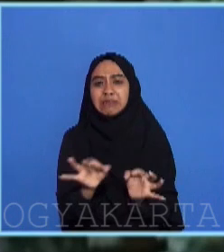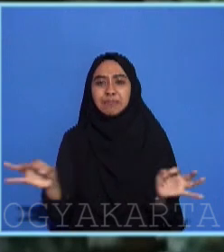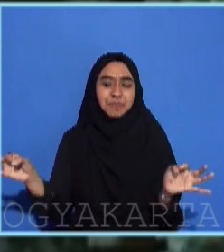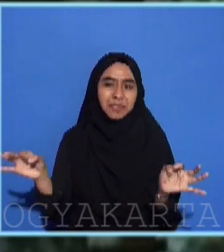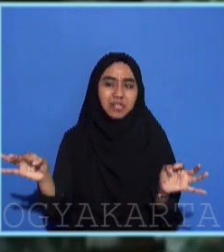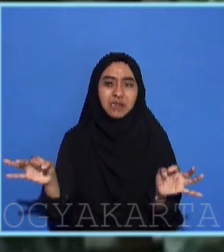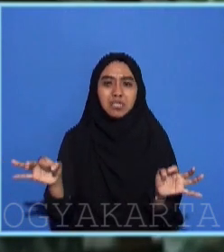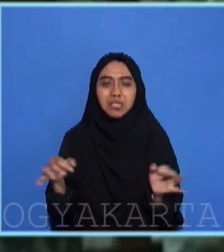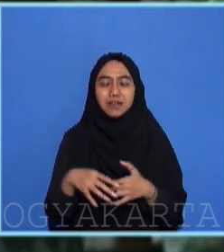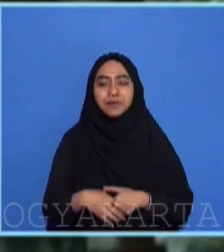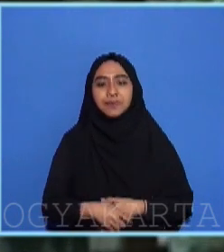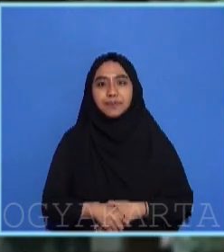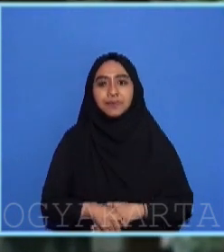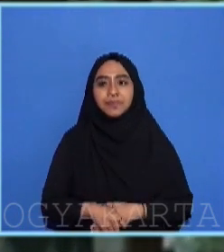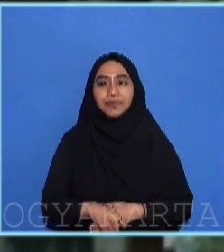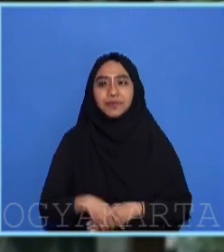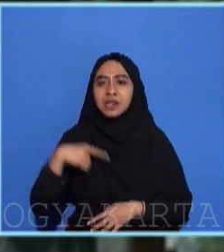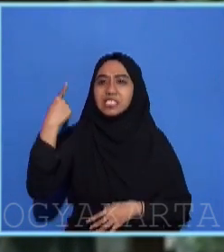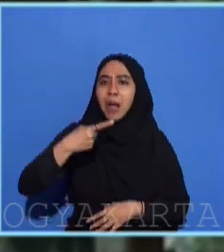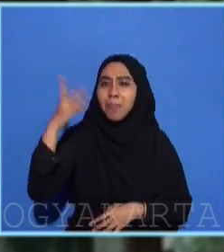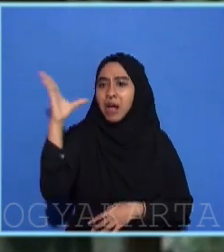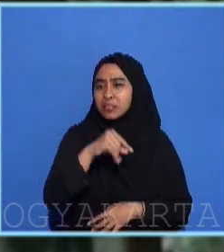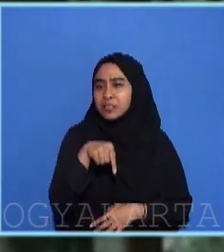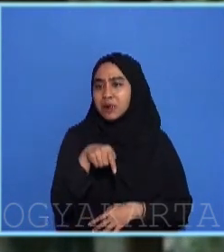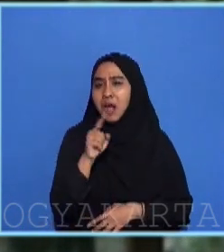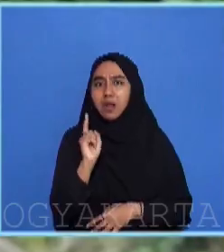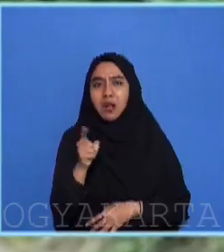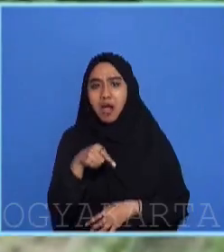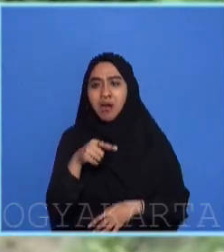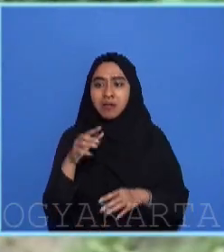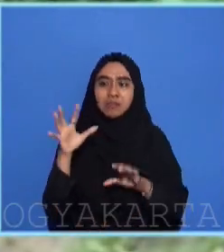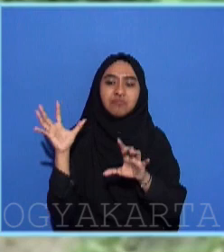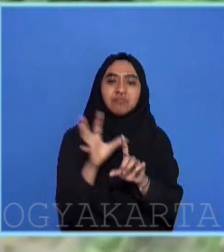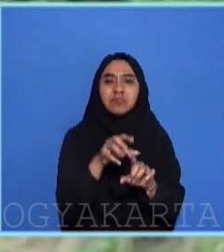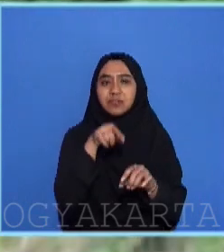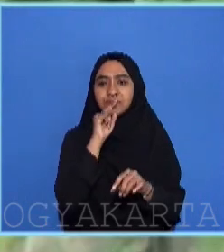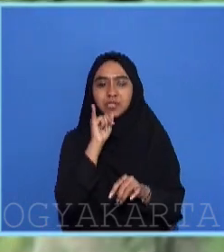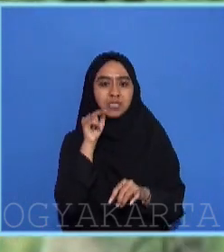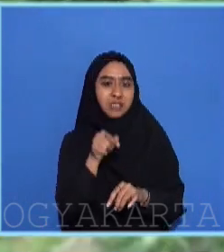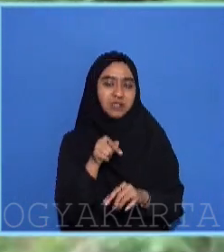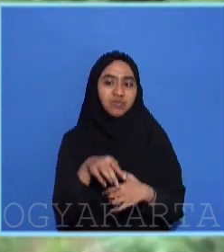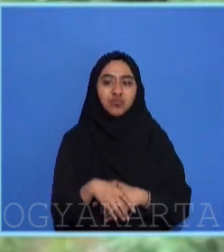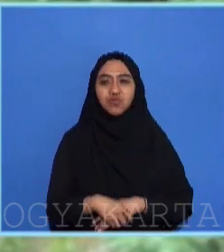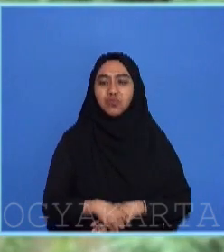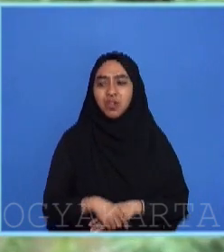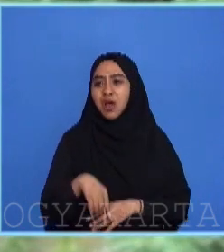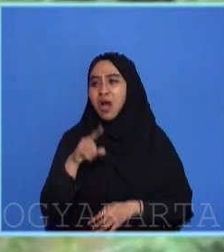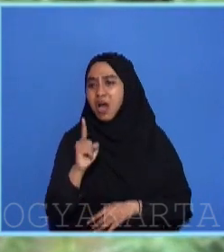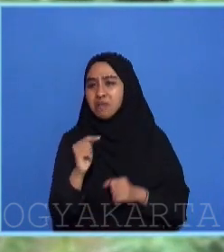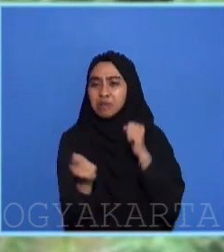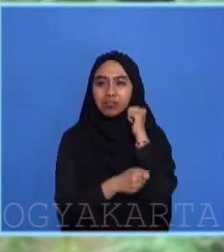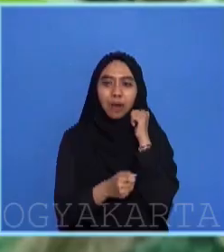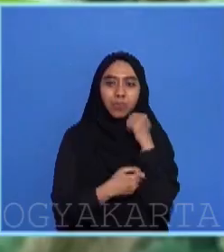mekaten saben dinten tasih wonten setunggal kalih pelancong ingkang ngendangi papan menika langkung-langkung nalika dinten Setu Lan Minggu saya